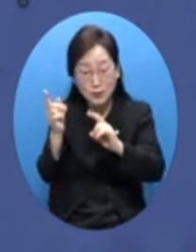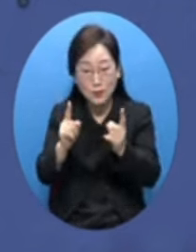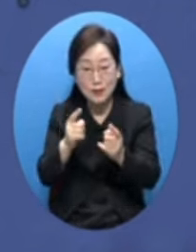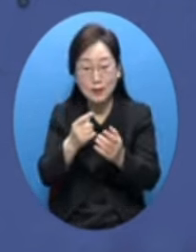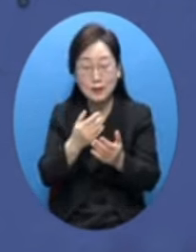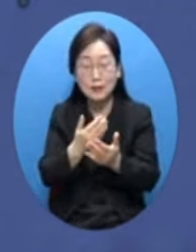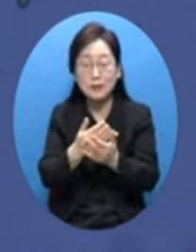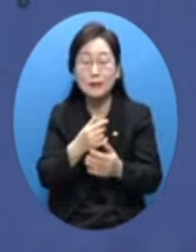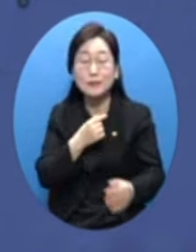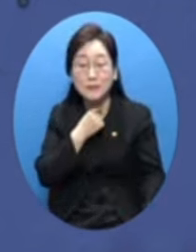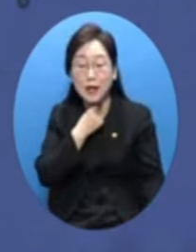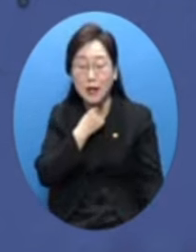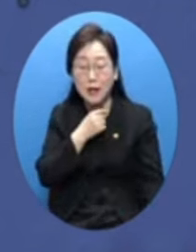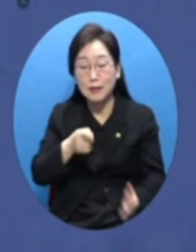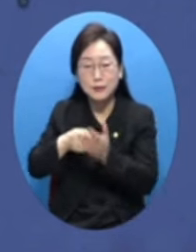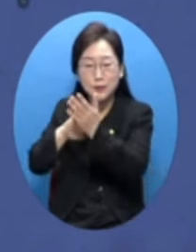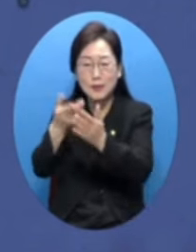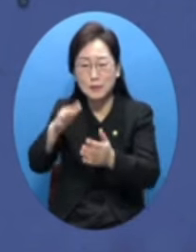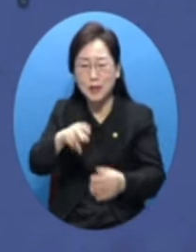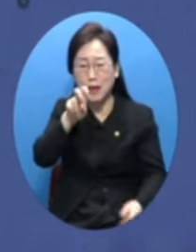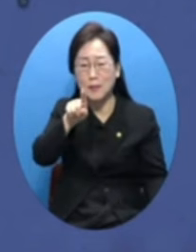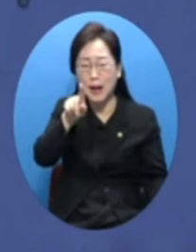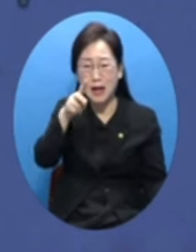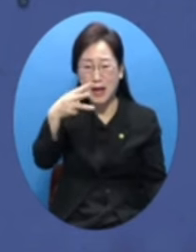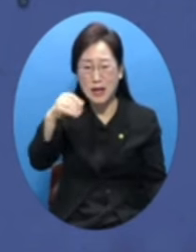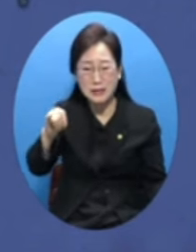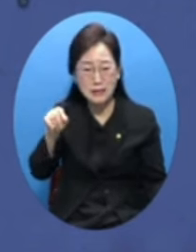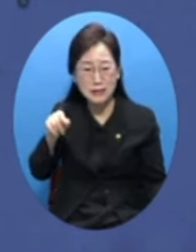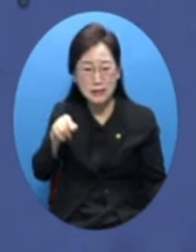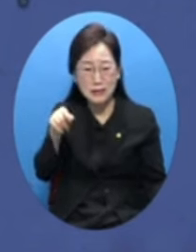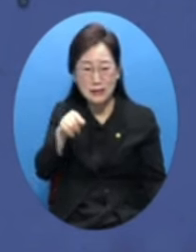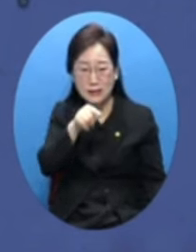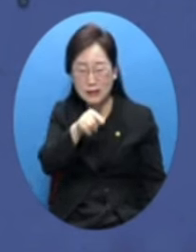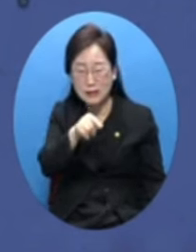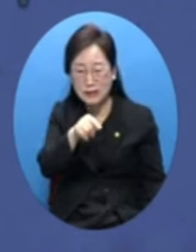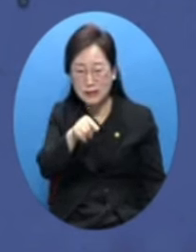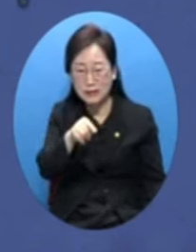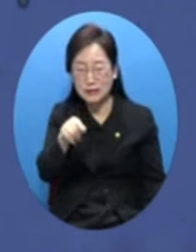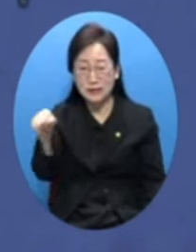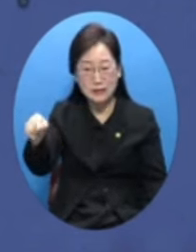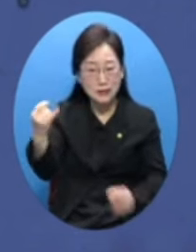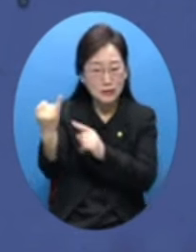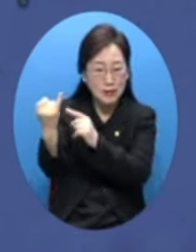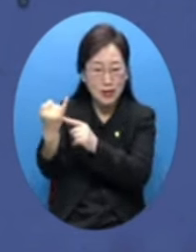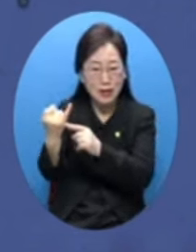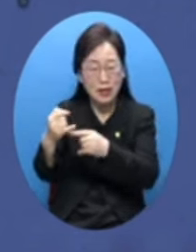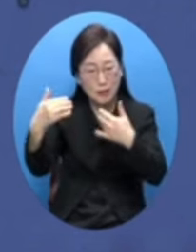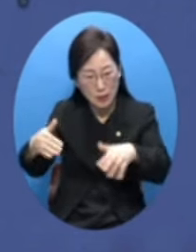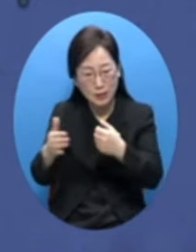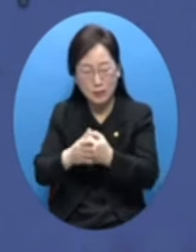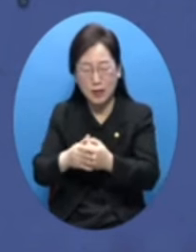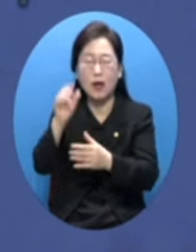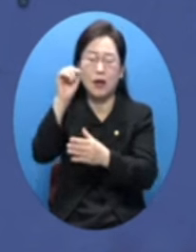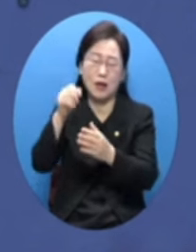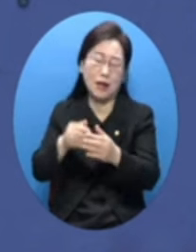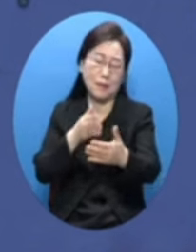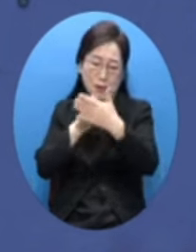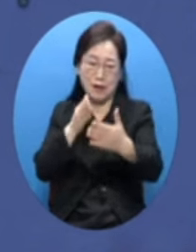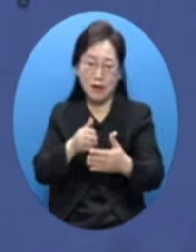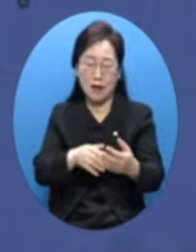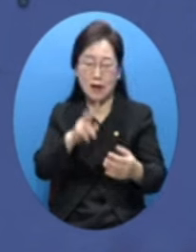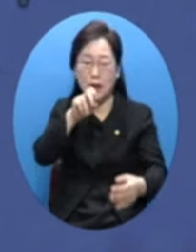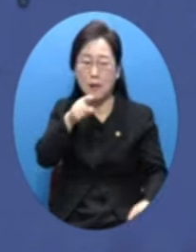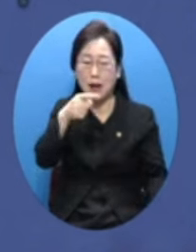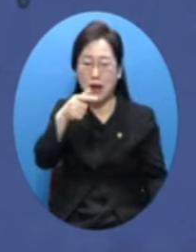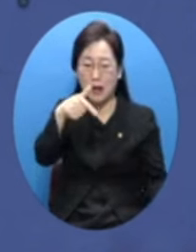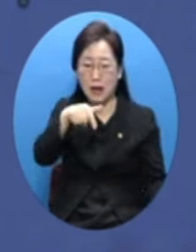지원을 했는데 마리안느는 체력이 약해갖고 허락을 받지 못하고 마가렛만 1959년에 먼저 한국에 와서 경상북도